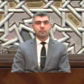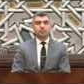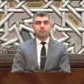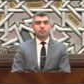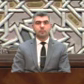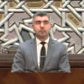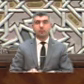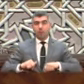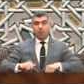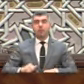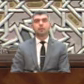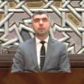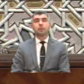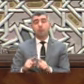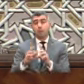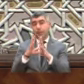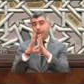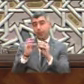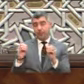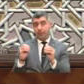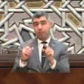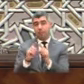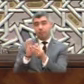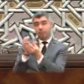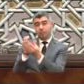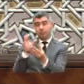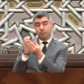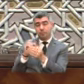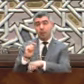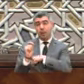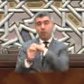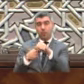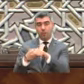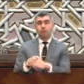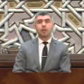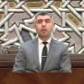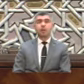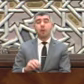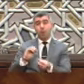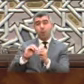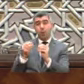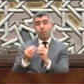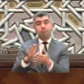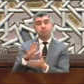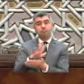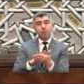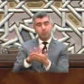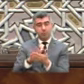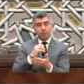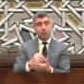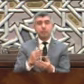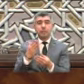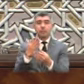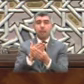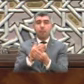سيد الوزير، انعدام وقلة النقل المدرسي في العالم القروي هو واحد المشكل وطني، وهو السبب